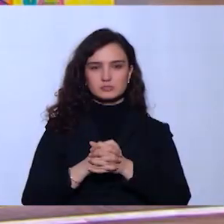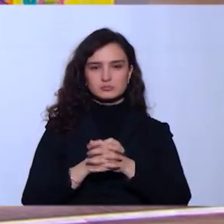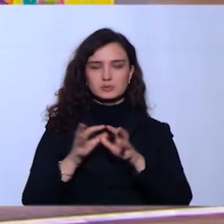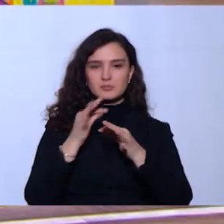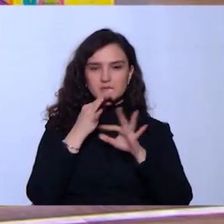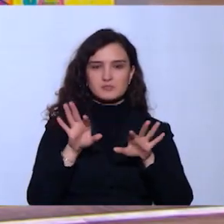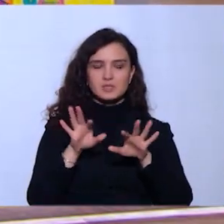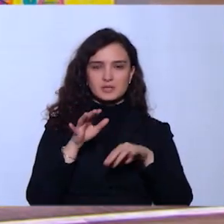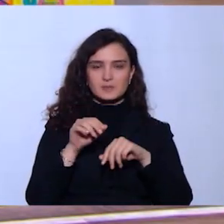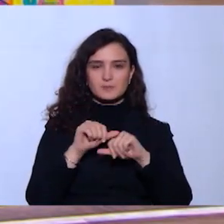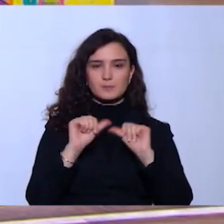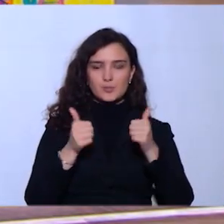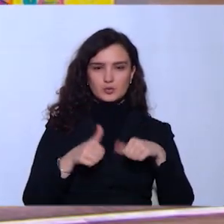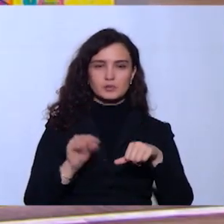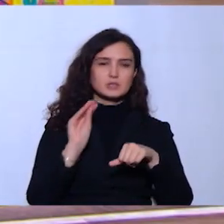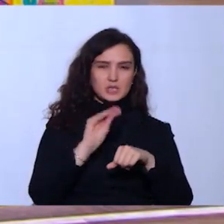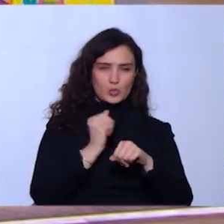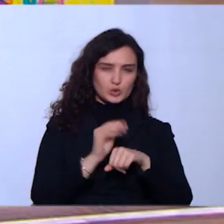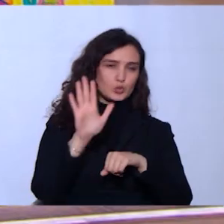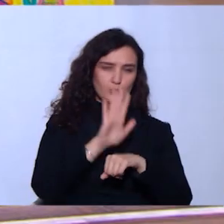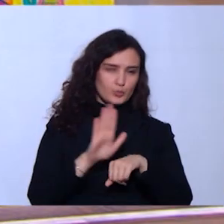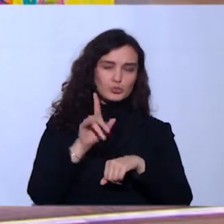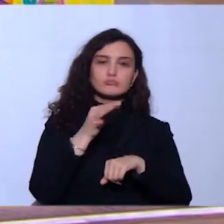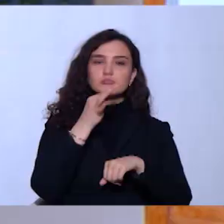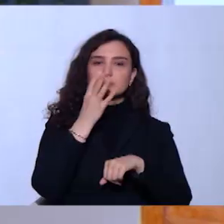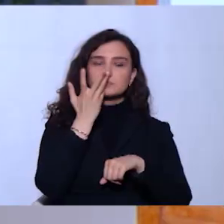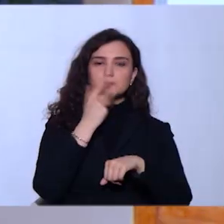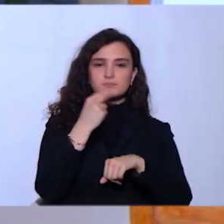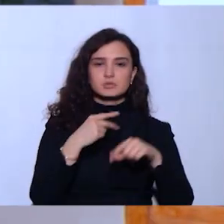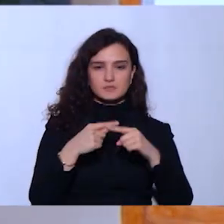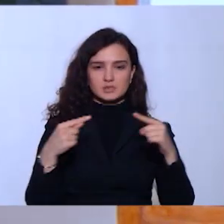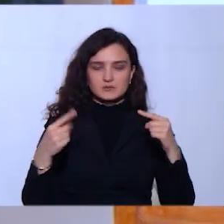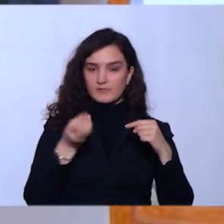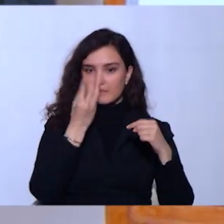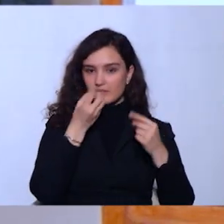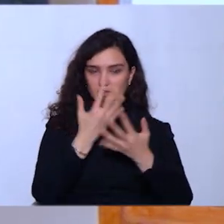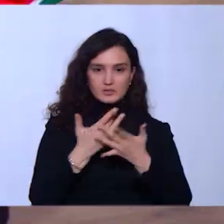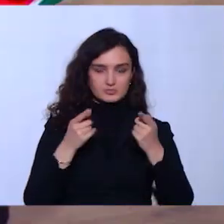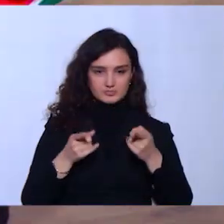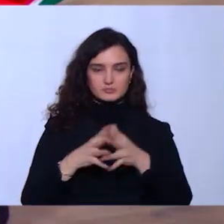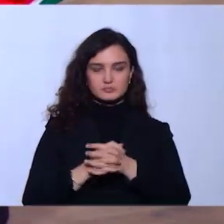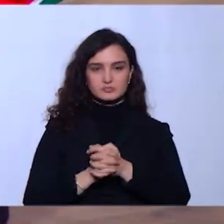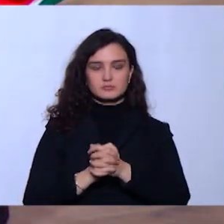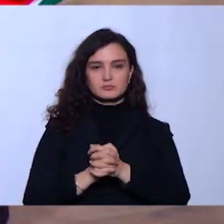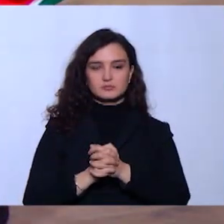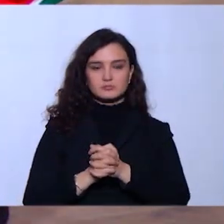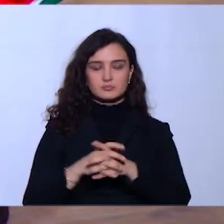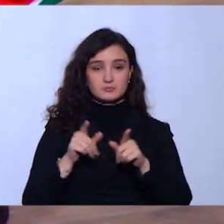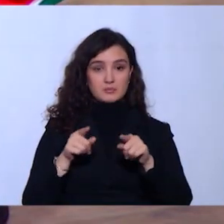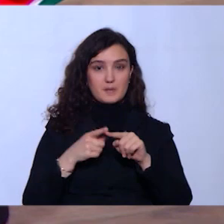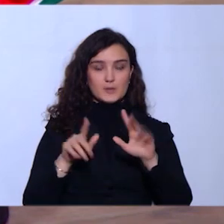ნებისმიერი ფონით. ფონი და გაუკეთეთ და მე შეგიძლიათ გააფერადოთ სხვადასხვა ფერად ყვავილები. მე ახლა ამას